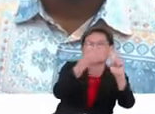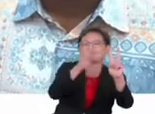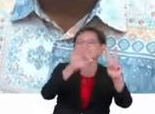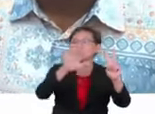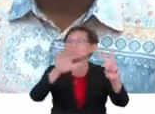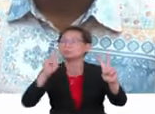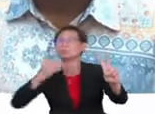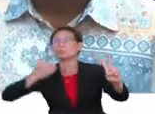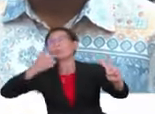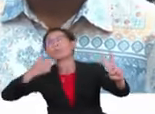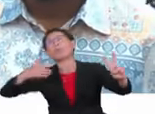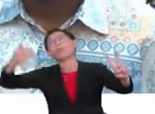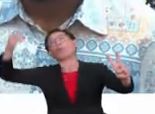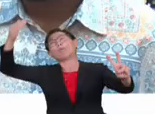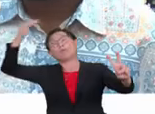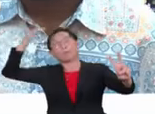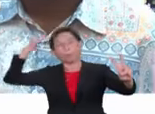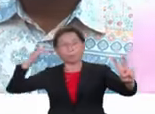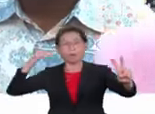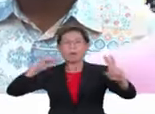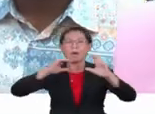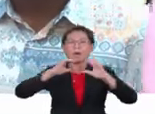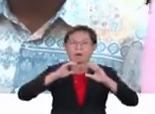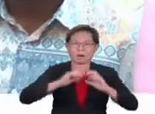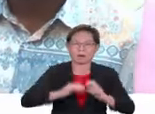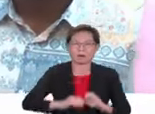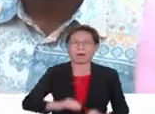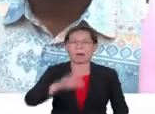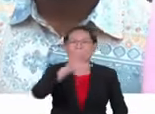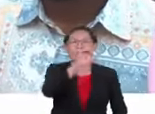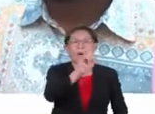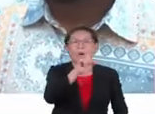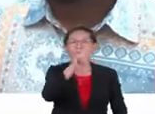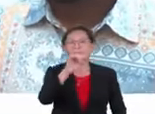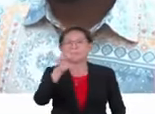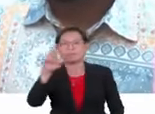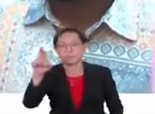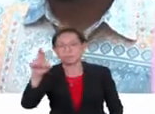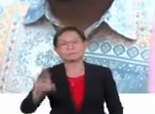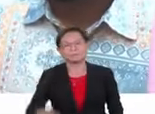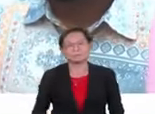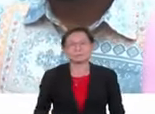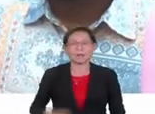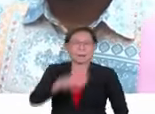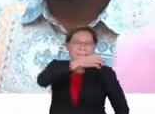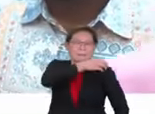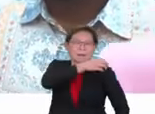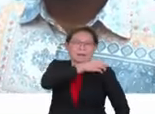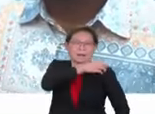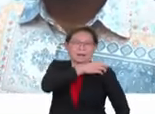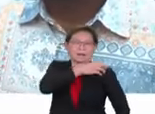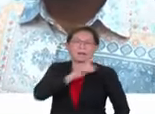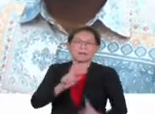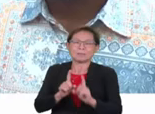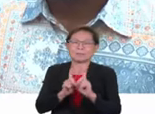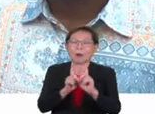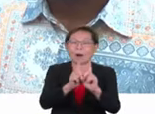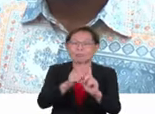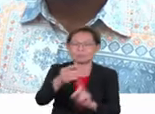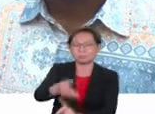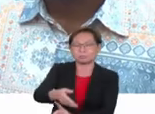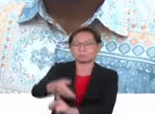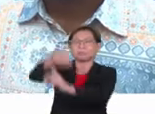1957 yang lepas, iaitu bentara kanan komunikasi Oliver Cuthbert Samuel. pegawai pengiring penaik